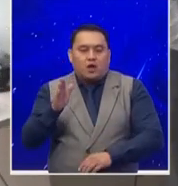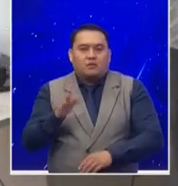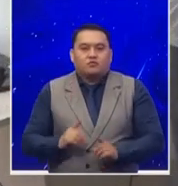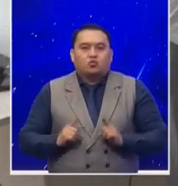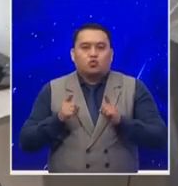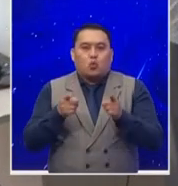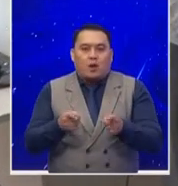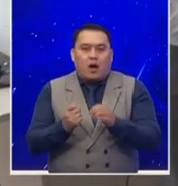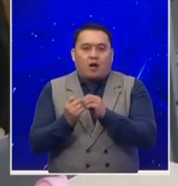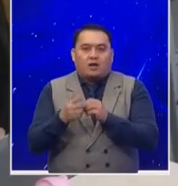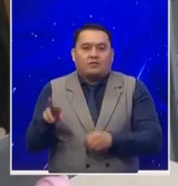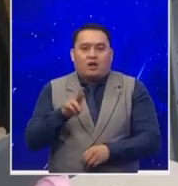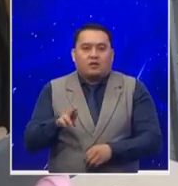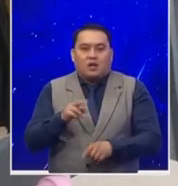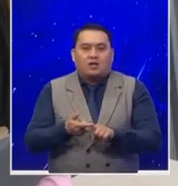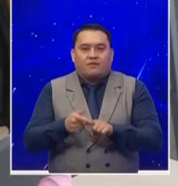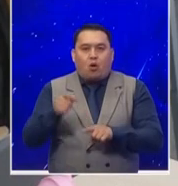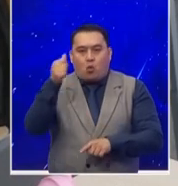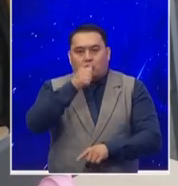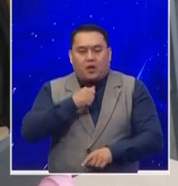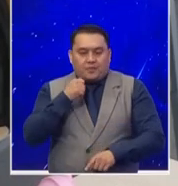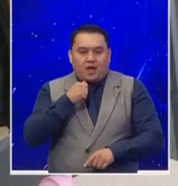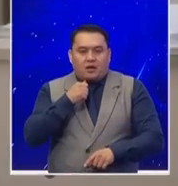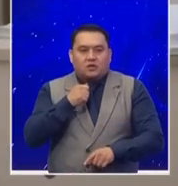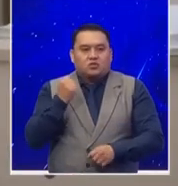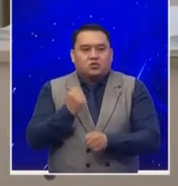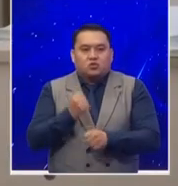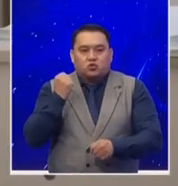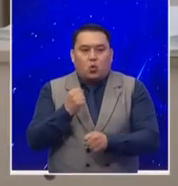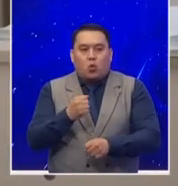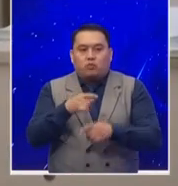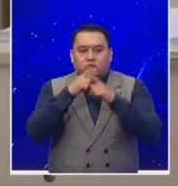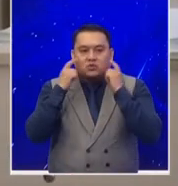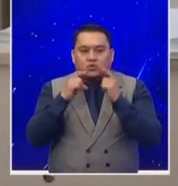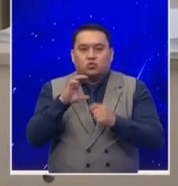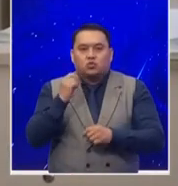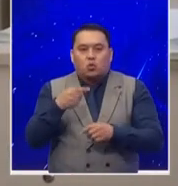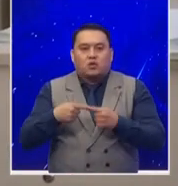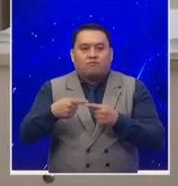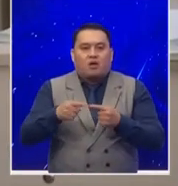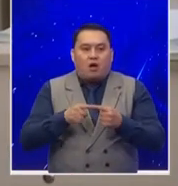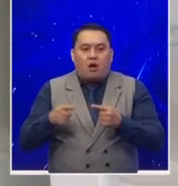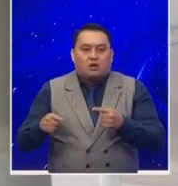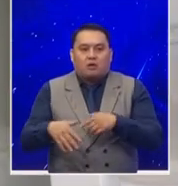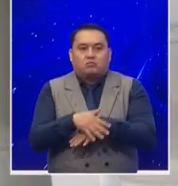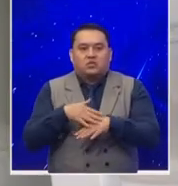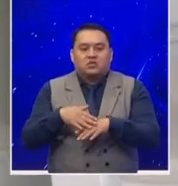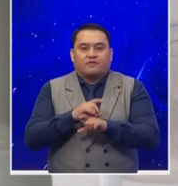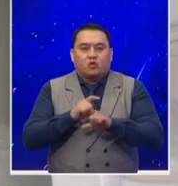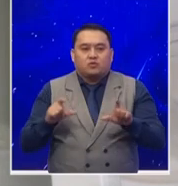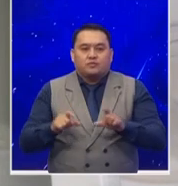вступят в силу 11 января текущего года. При этом строго сохранятся соблюдение социальной дистанции и масочного